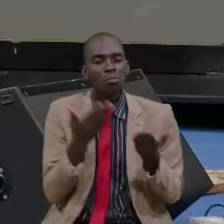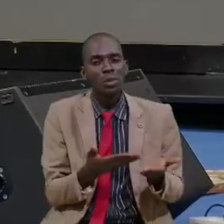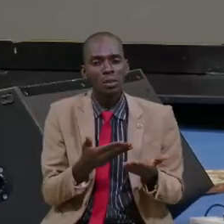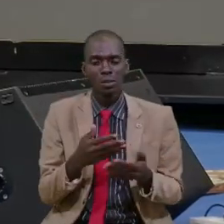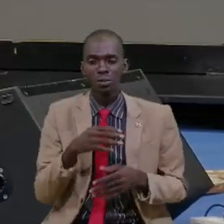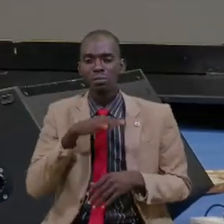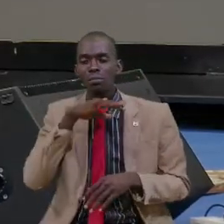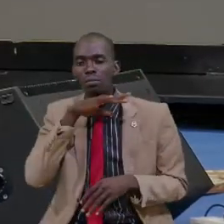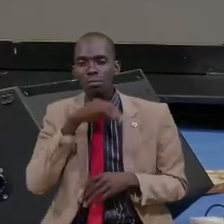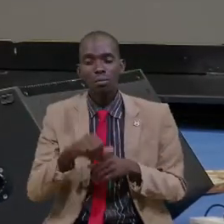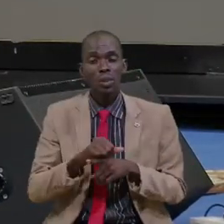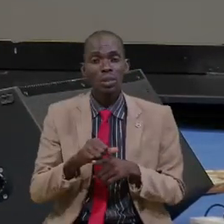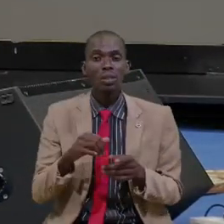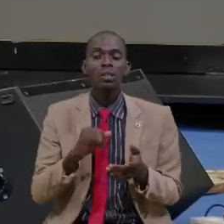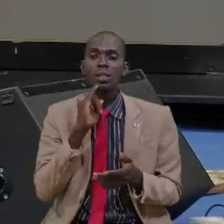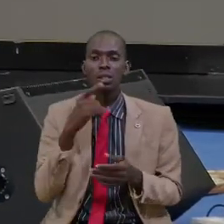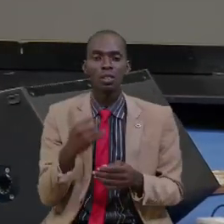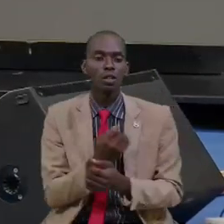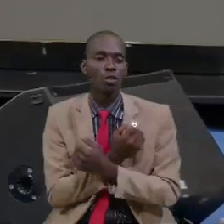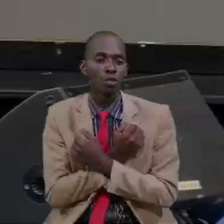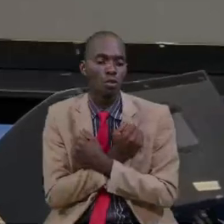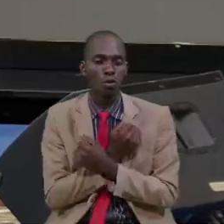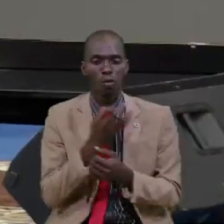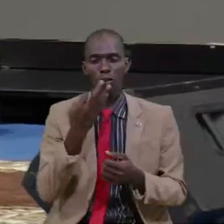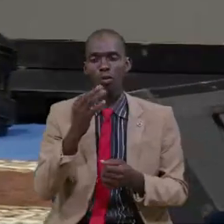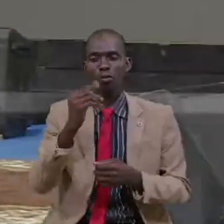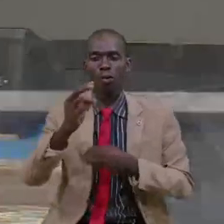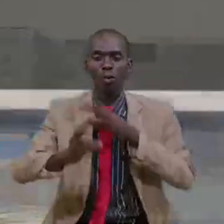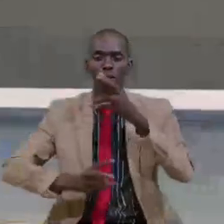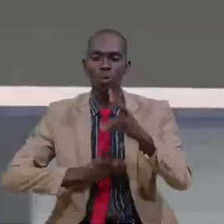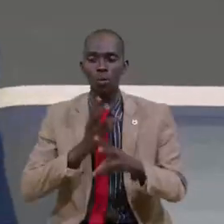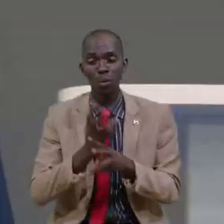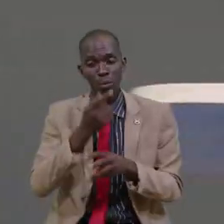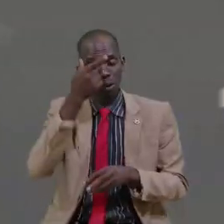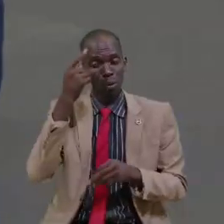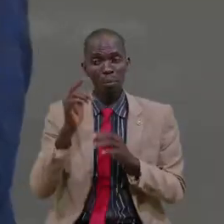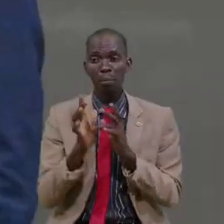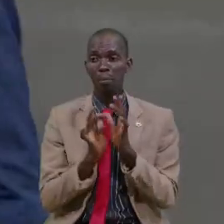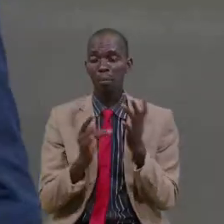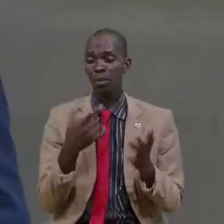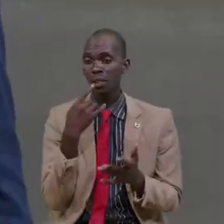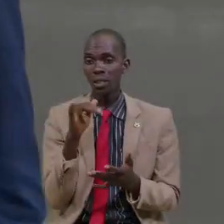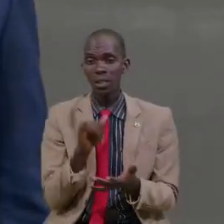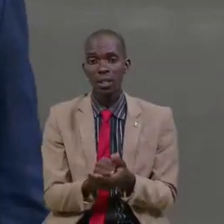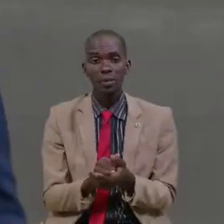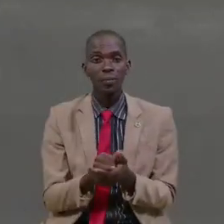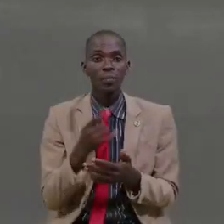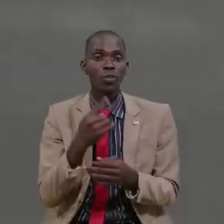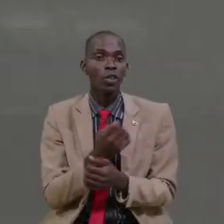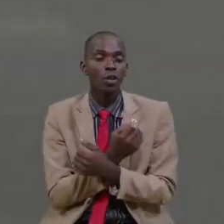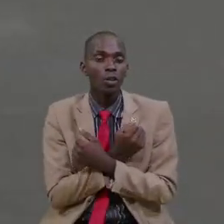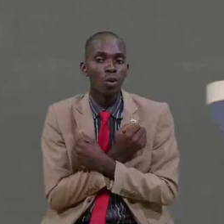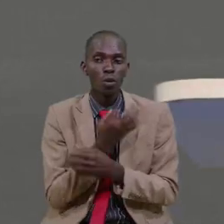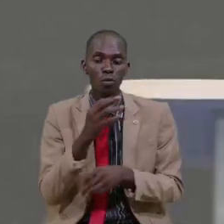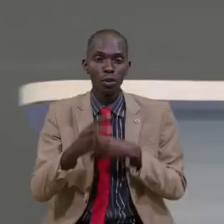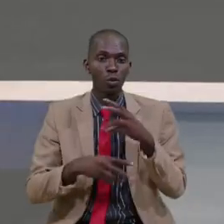C'est l'amour du monde. L'amour du monde. Parce que la parole de Dieu dit que l'amour